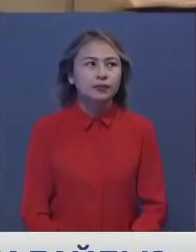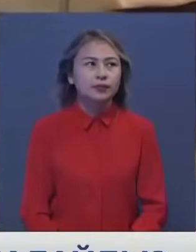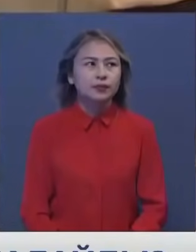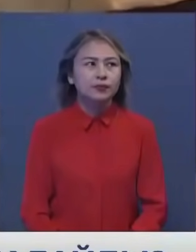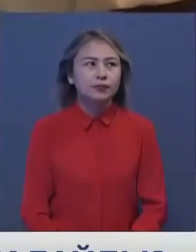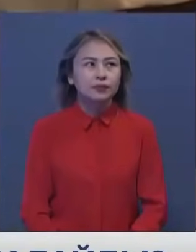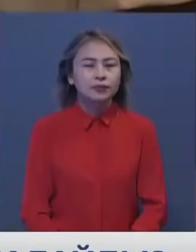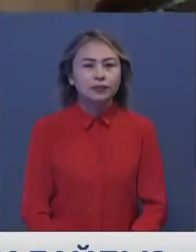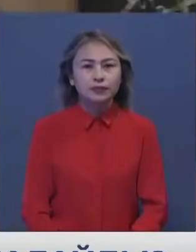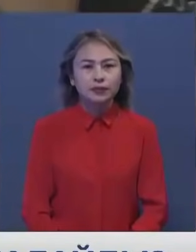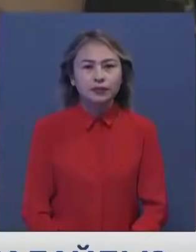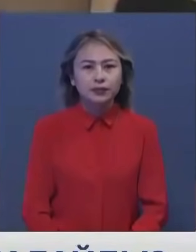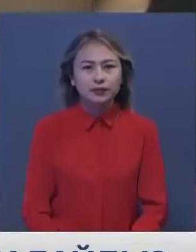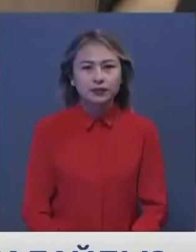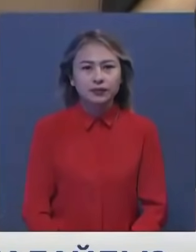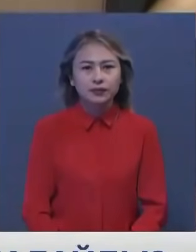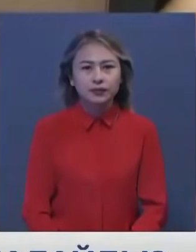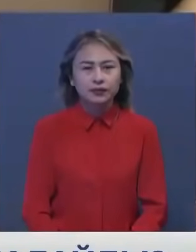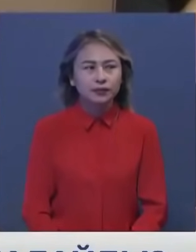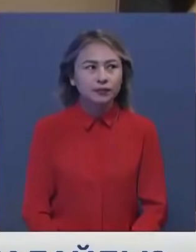показать? Ага, вот я синяк